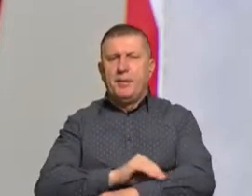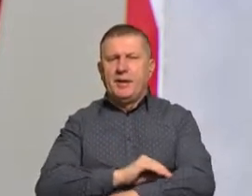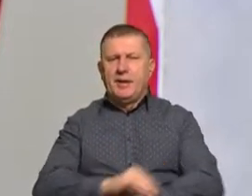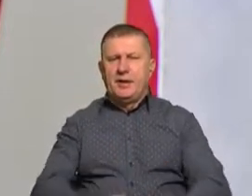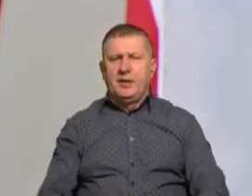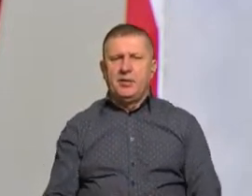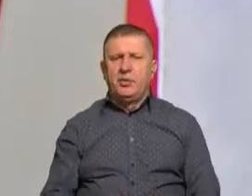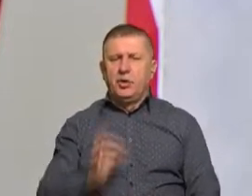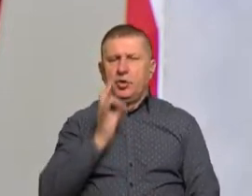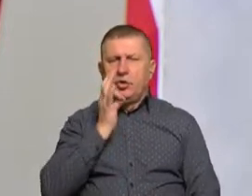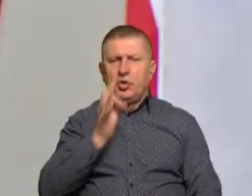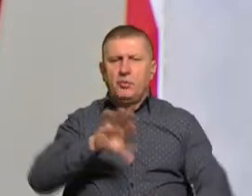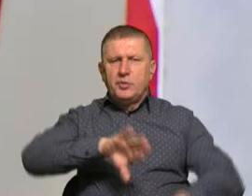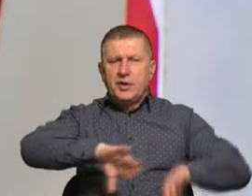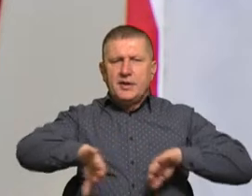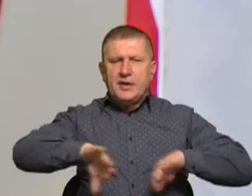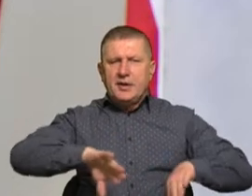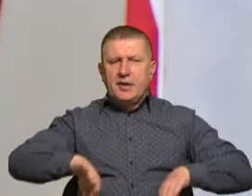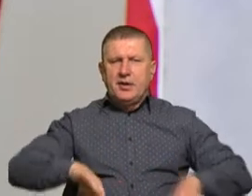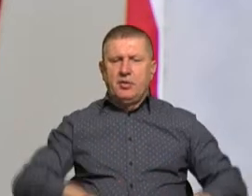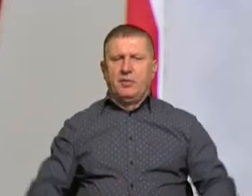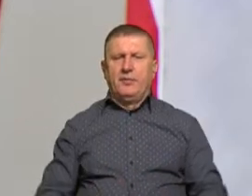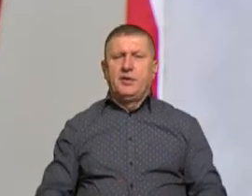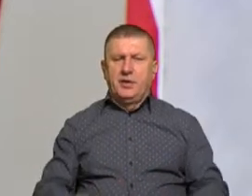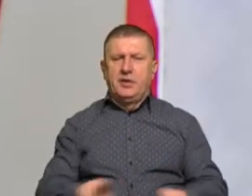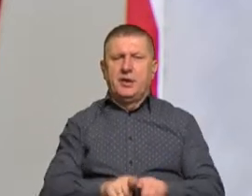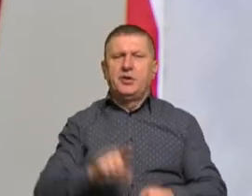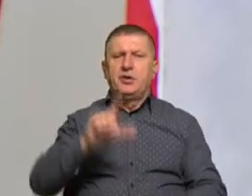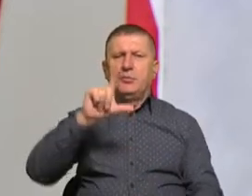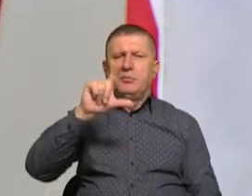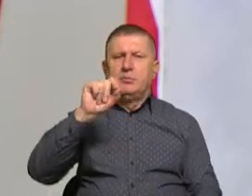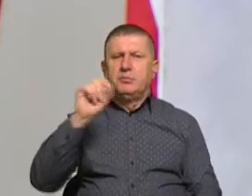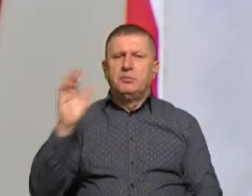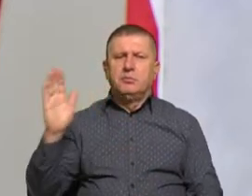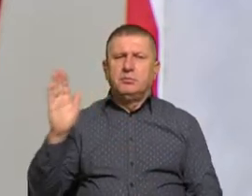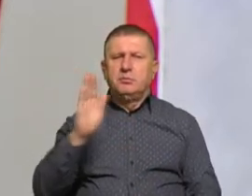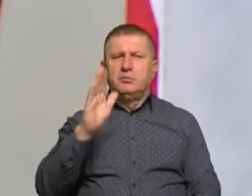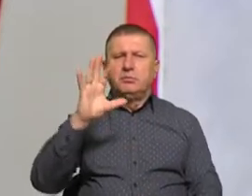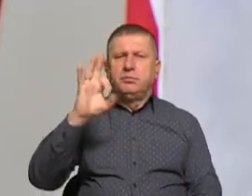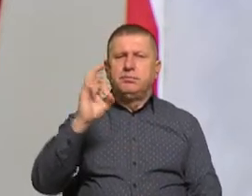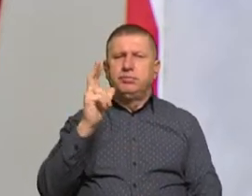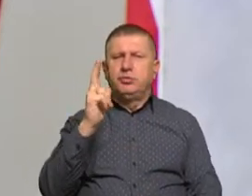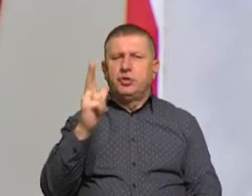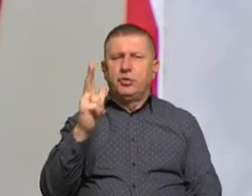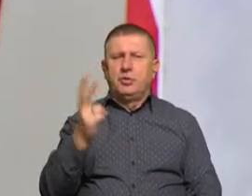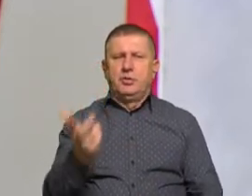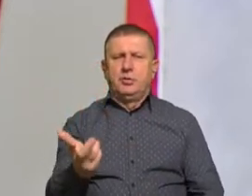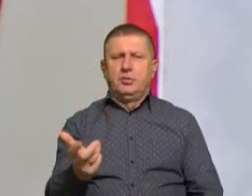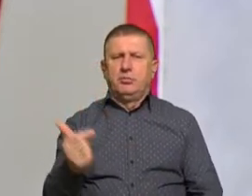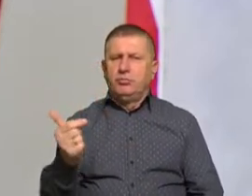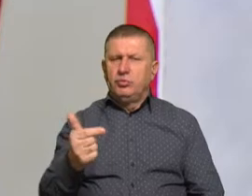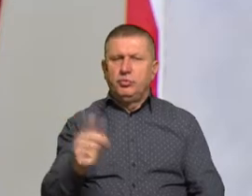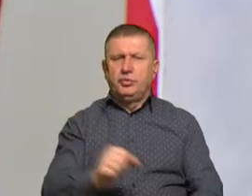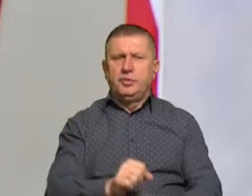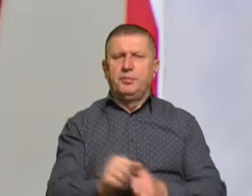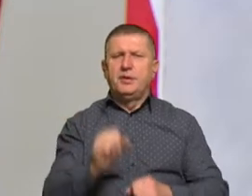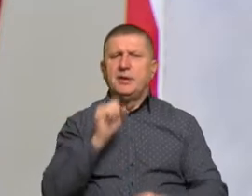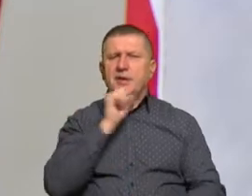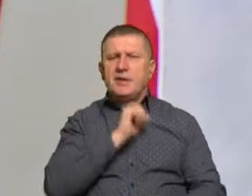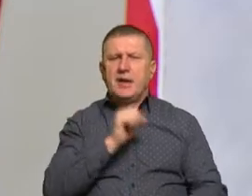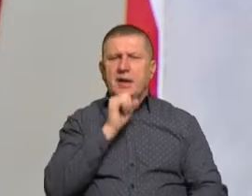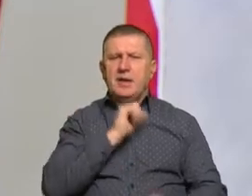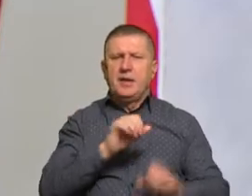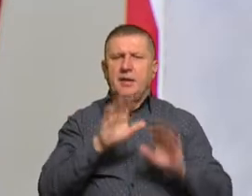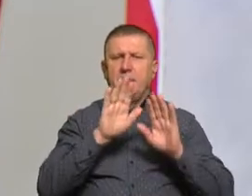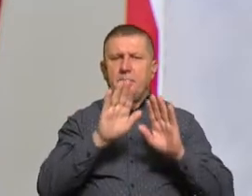dobrze segregować i również przoki. Na przokach powinny być takie punkty, gdzie można nabyć jakieś na przykład stare, zużyte meble